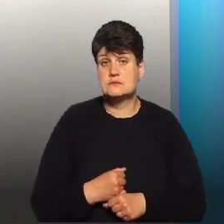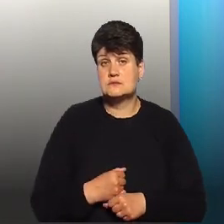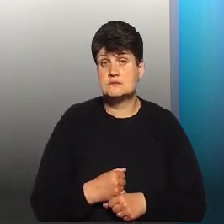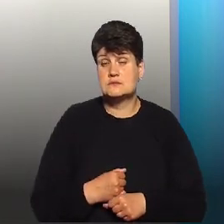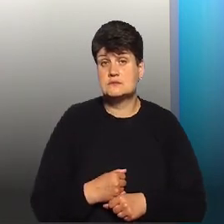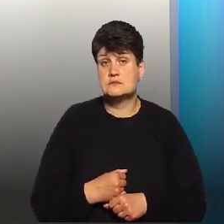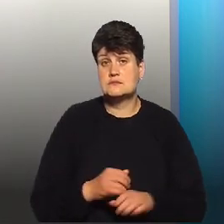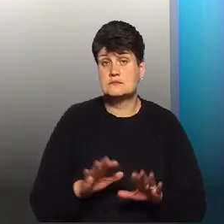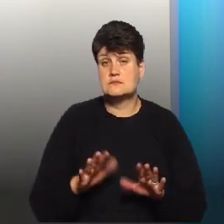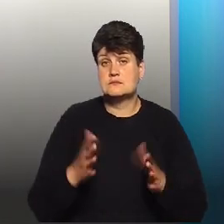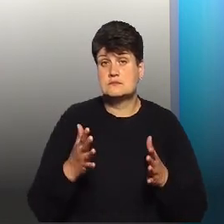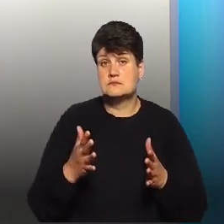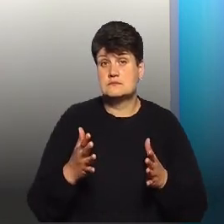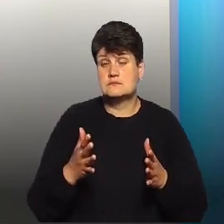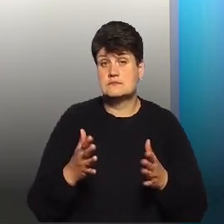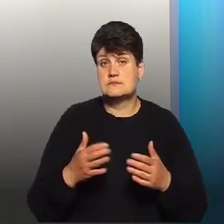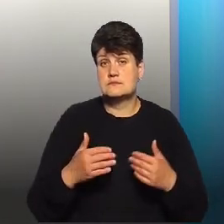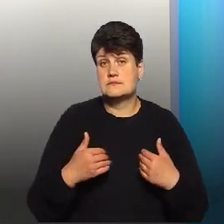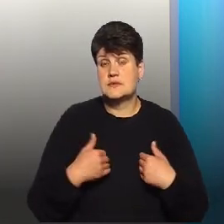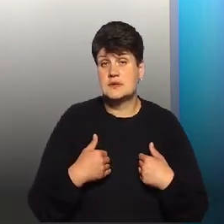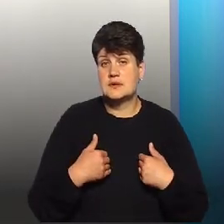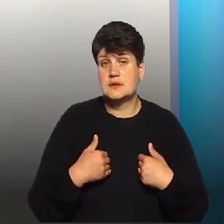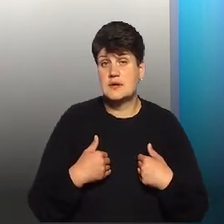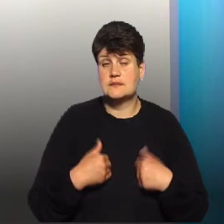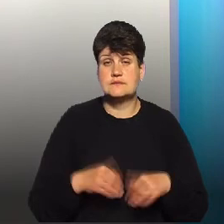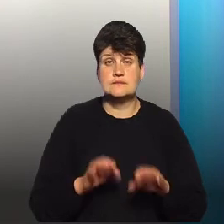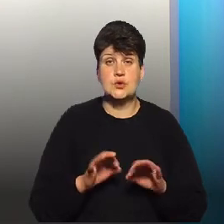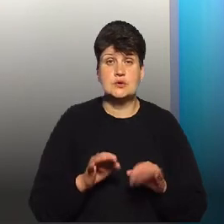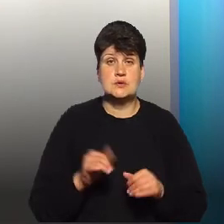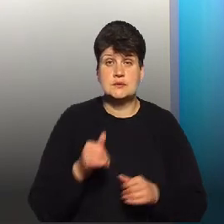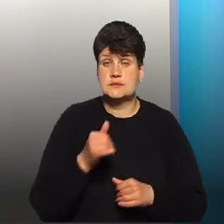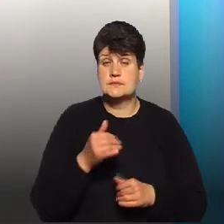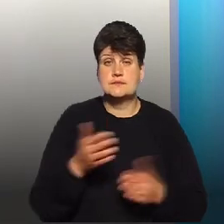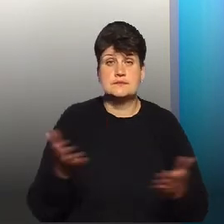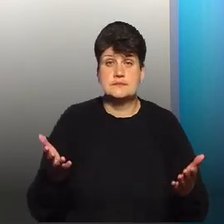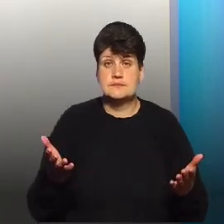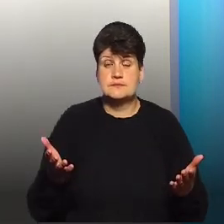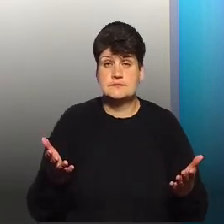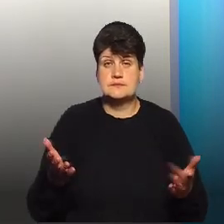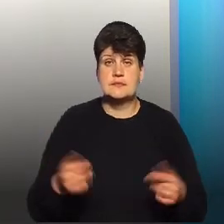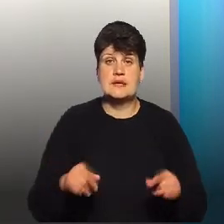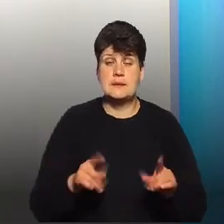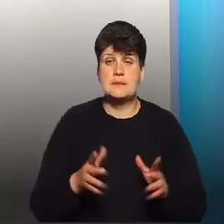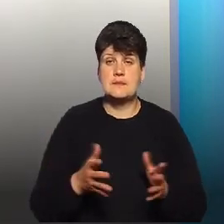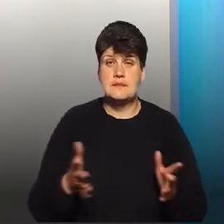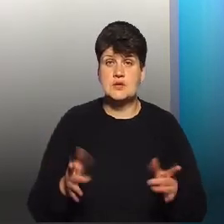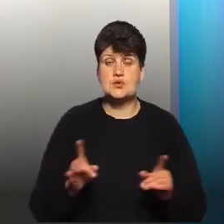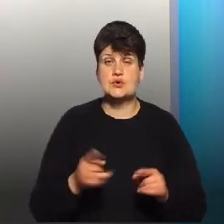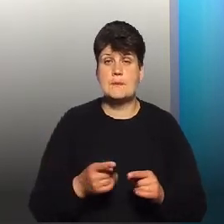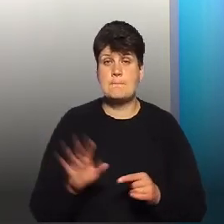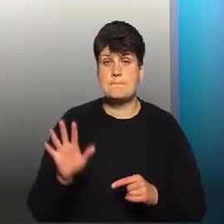поступок? Ну, як на мене, я логічного пояснення знайти не можу. Тим паче, що 5-й